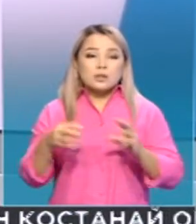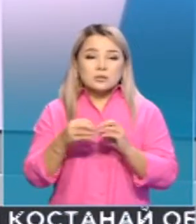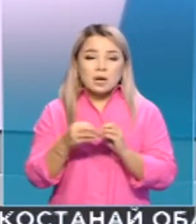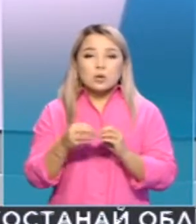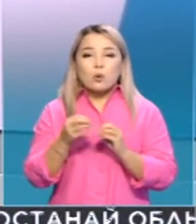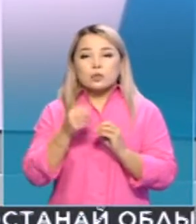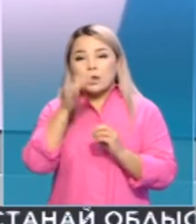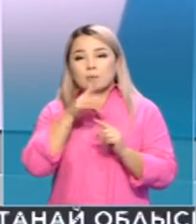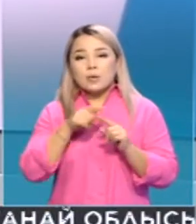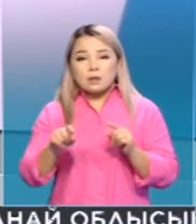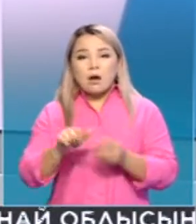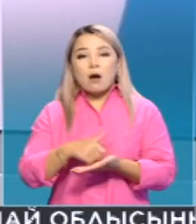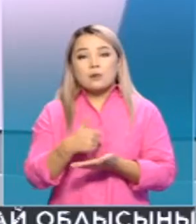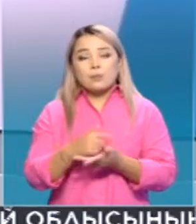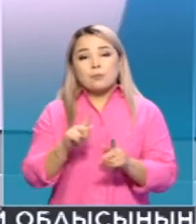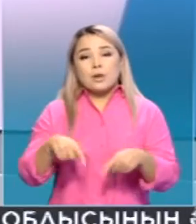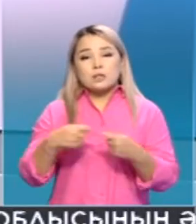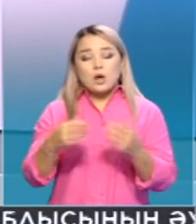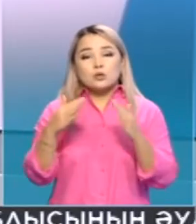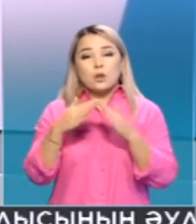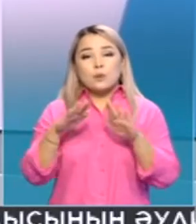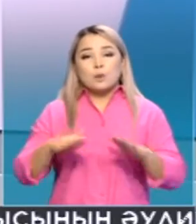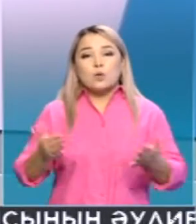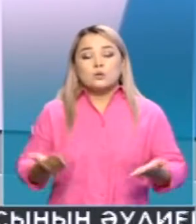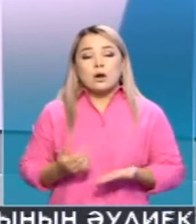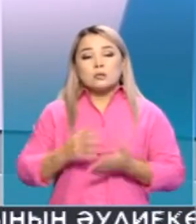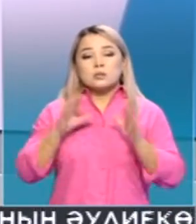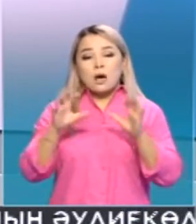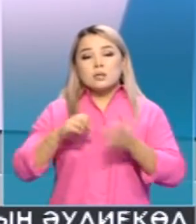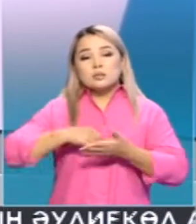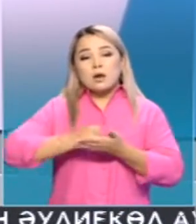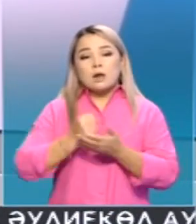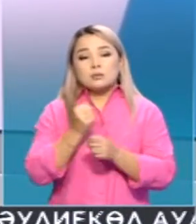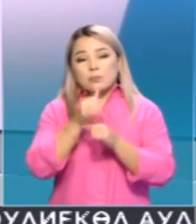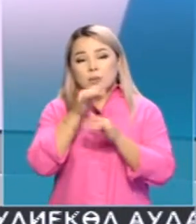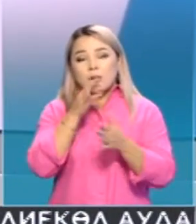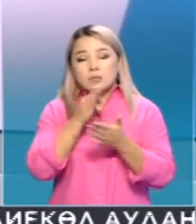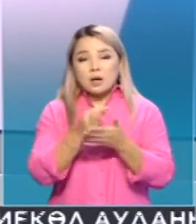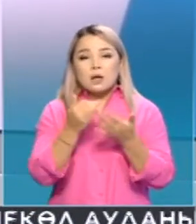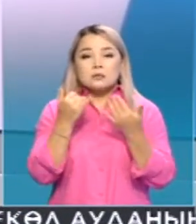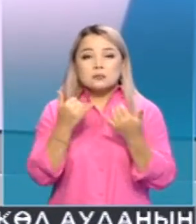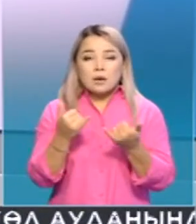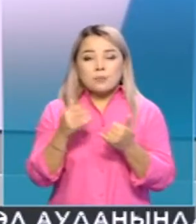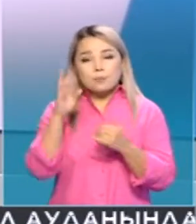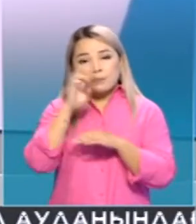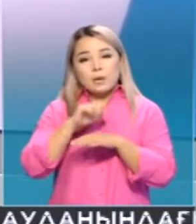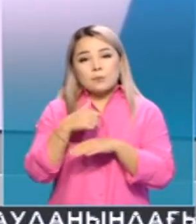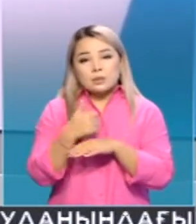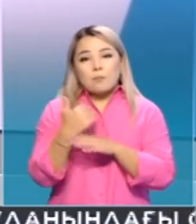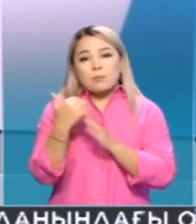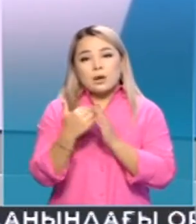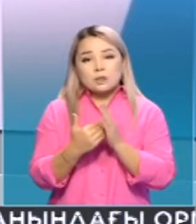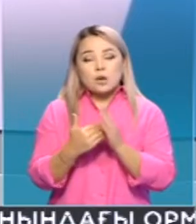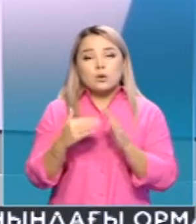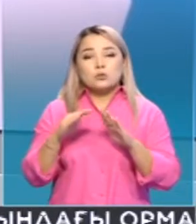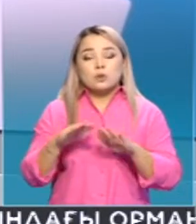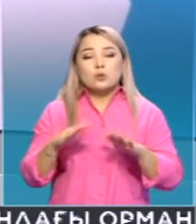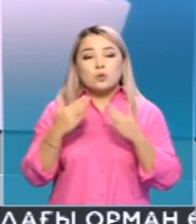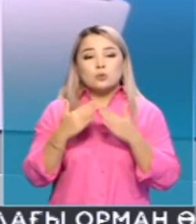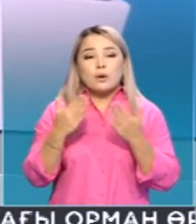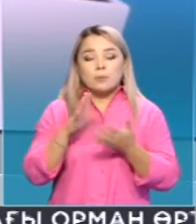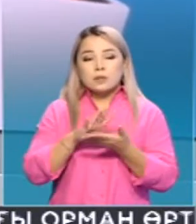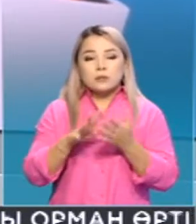10 жылдан бері әкімдік берген баспананы заңдастыра алмай жүр. Ол аздай мемлекеттік бағдарламамен салынған үйлердің қабырғалары